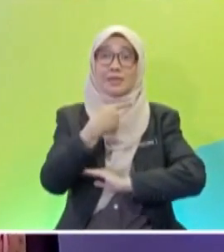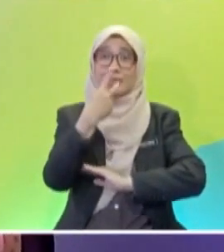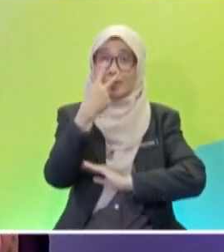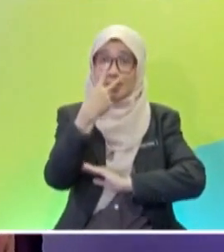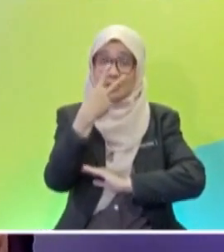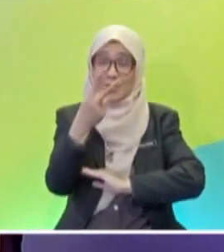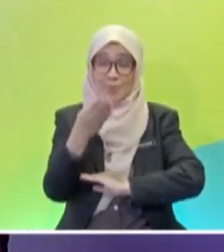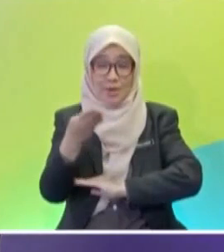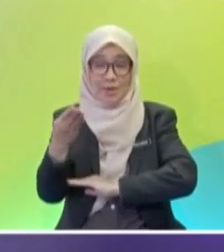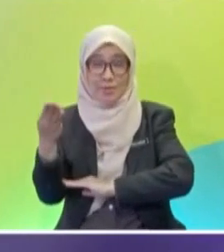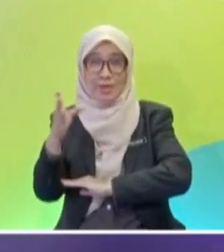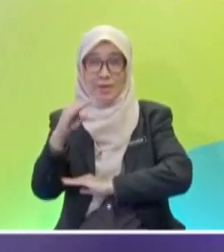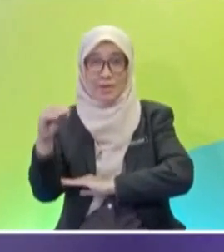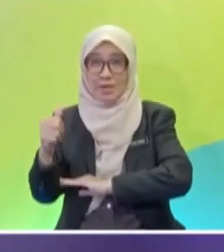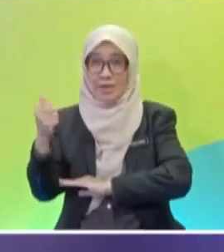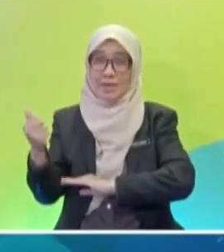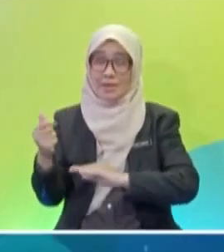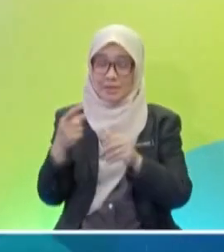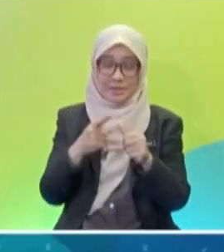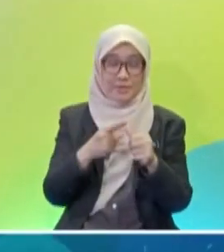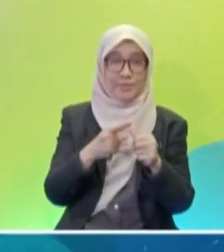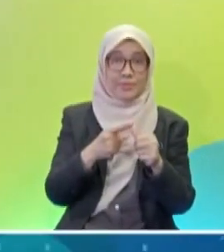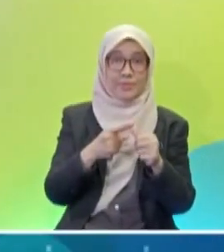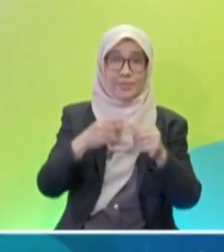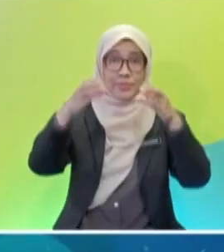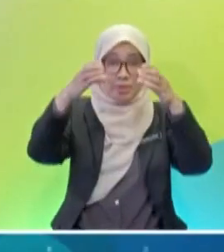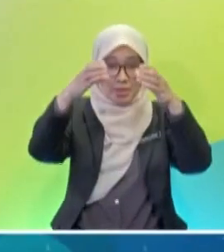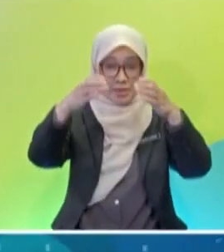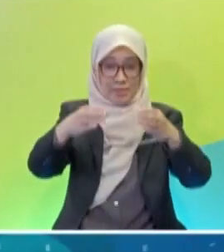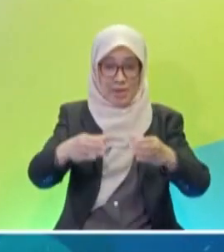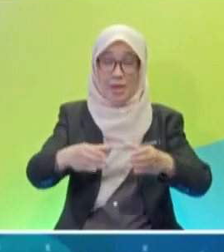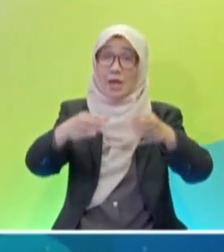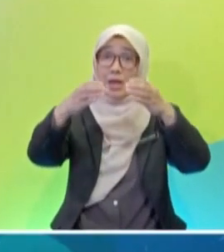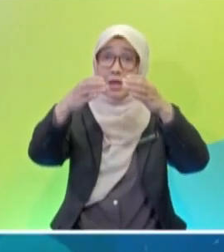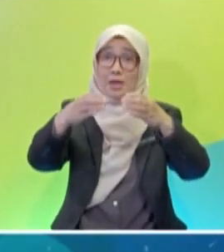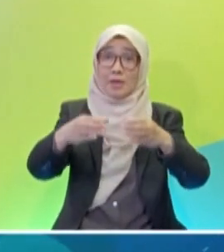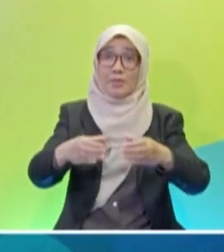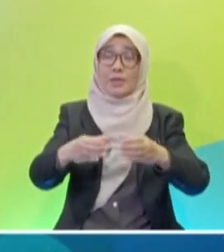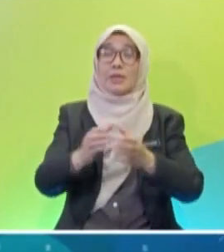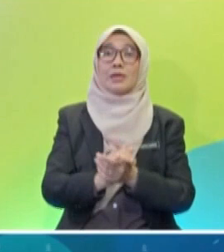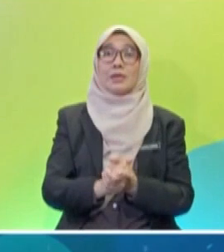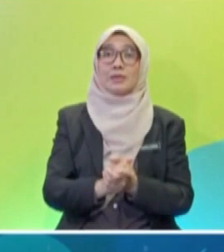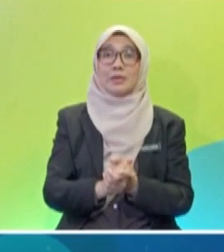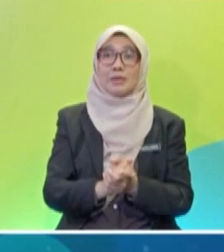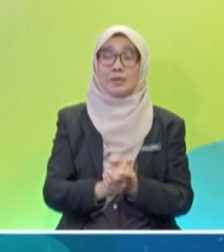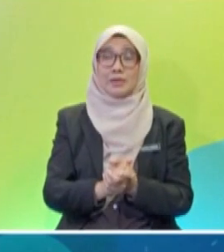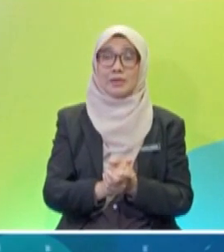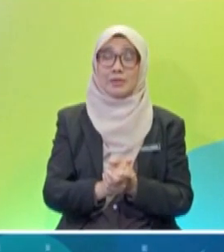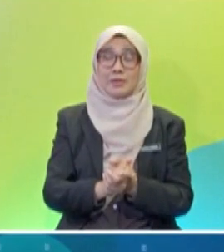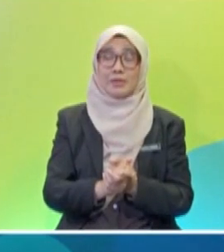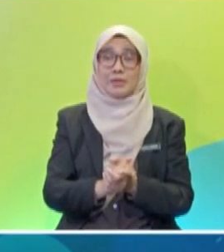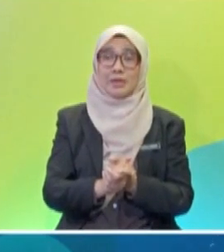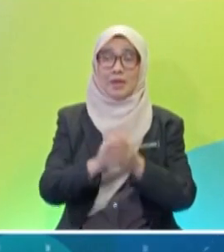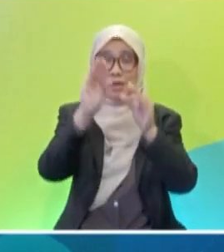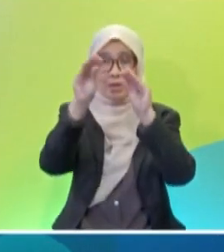dan alat dan yang kita pakai yang pertama kita gunakan balang tepat pakai Oke Yang kedua kita akan gunakan hiasan